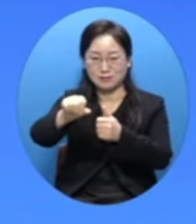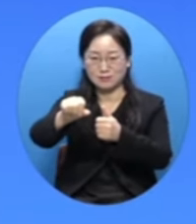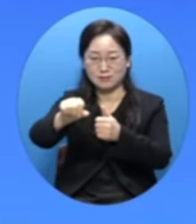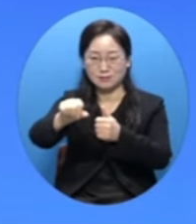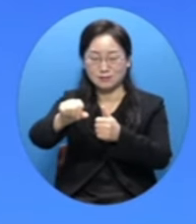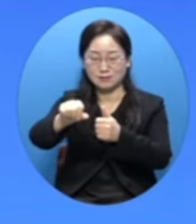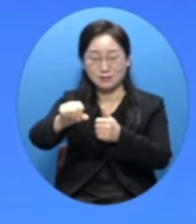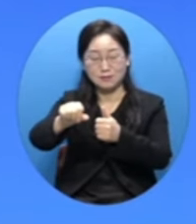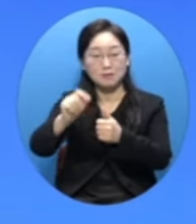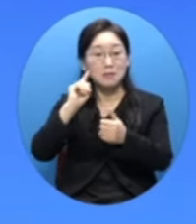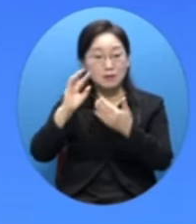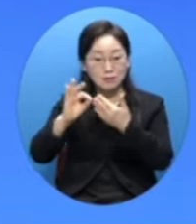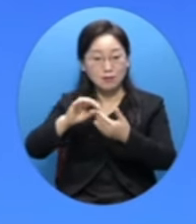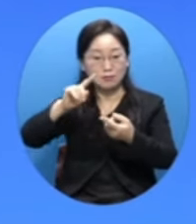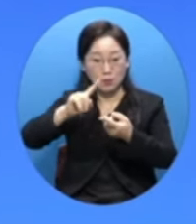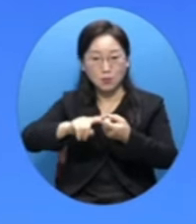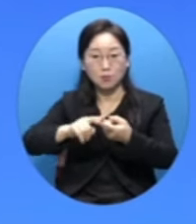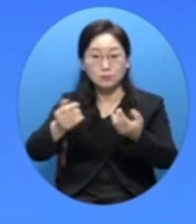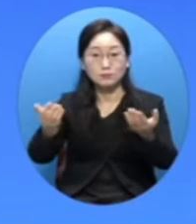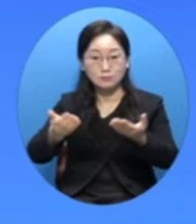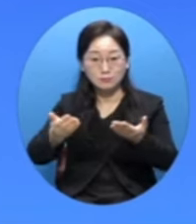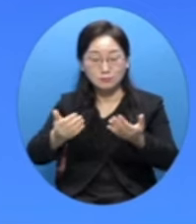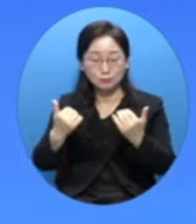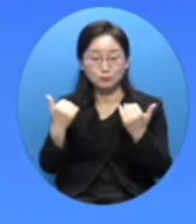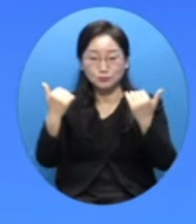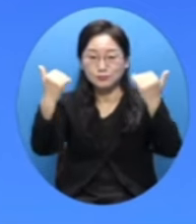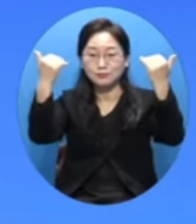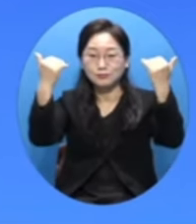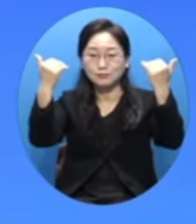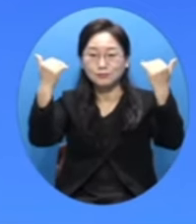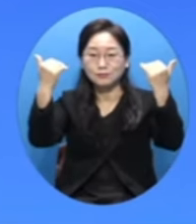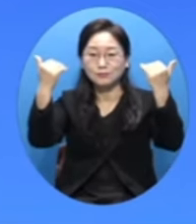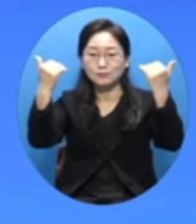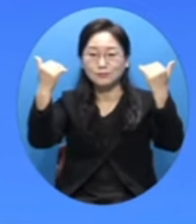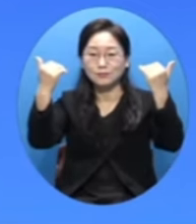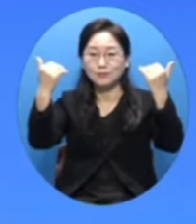그대로 그 자리에서 성장하면